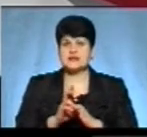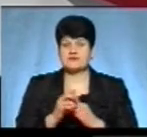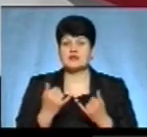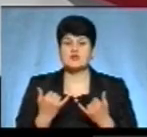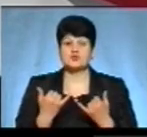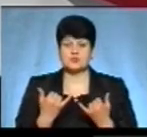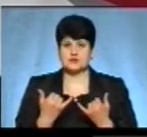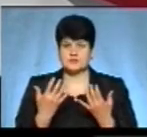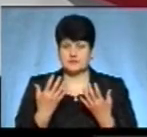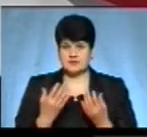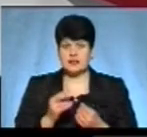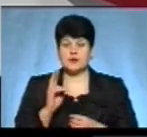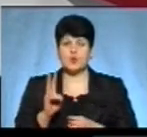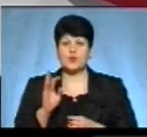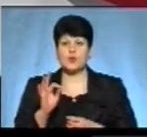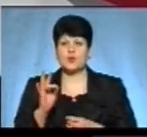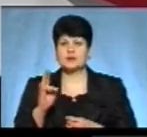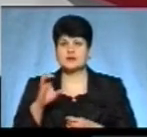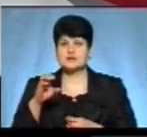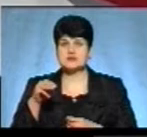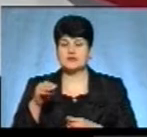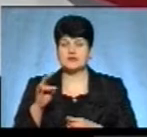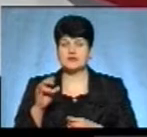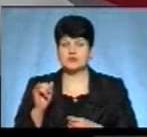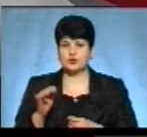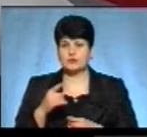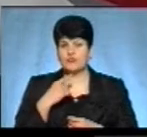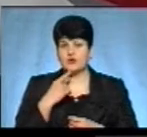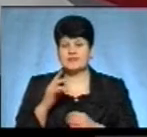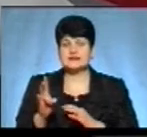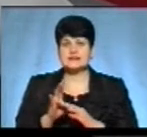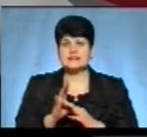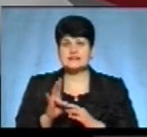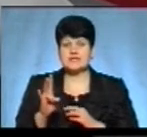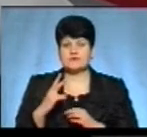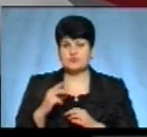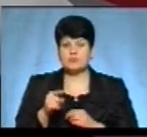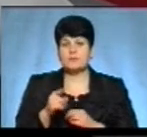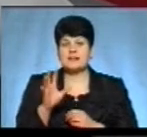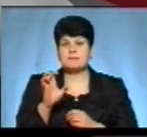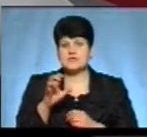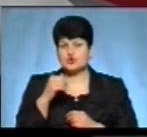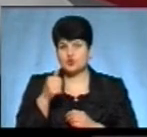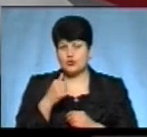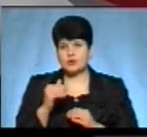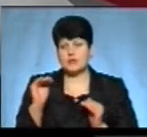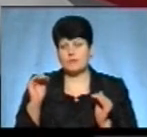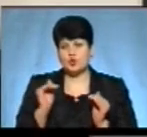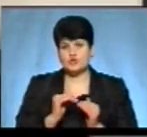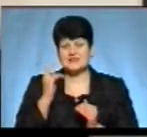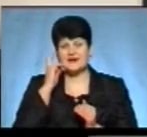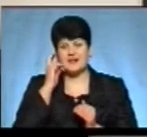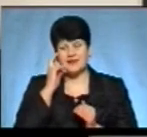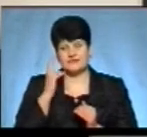сьогодні і Константинополем, і нами трактується як церква-дочка, тому що вона на 500 років молодша Київської митрополії.